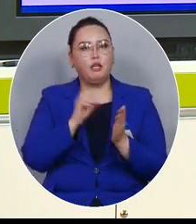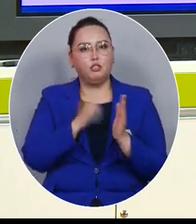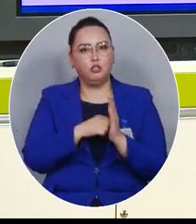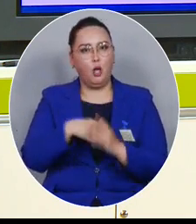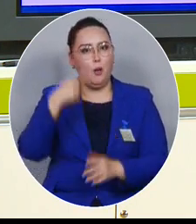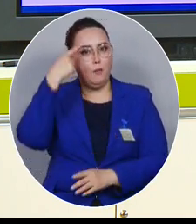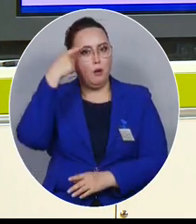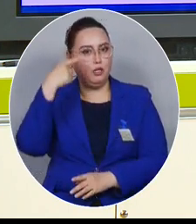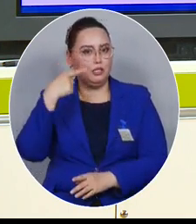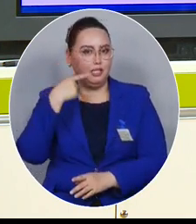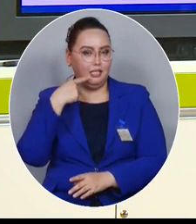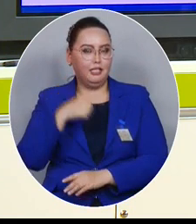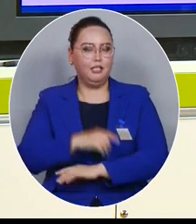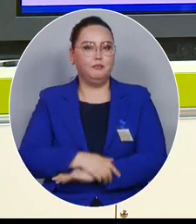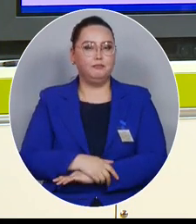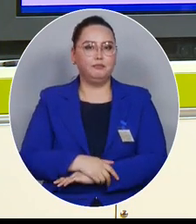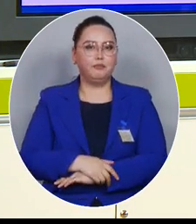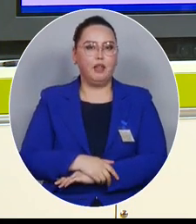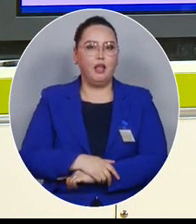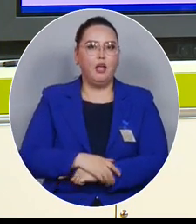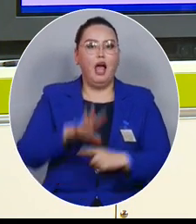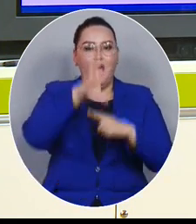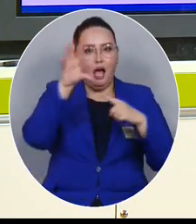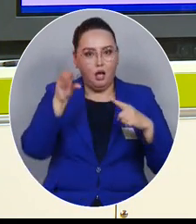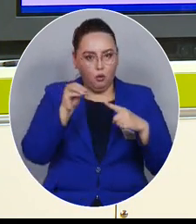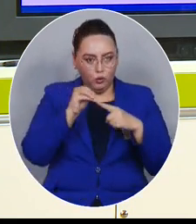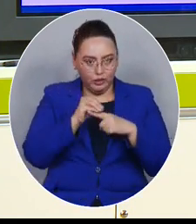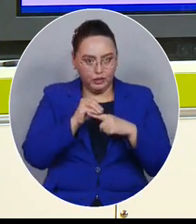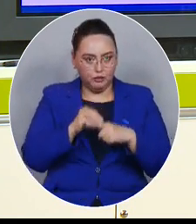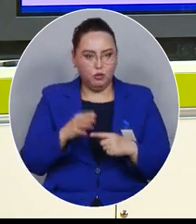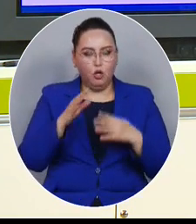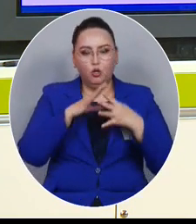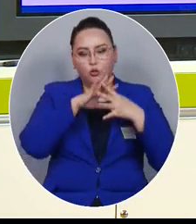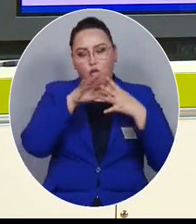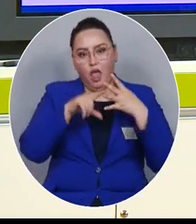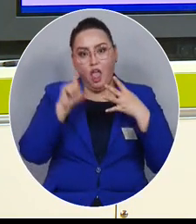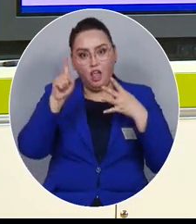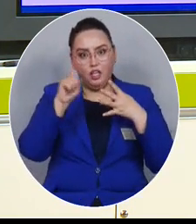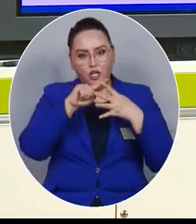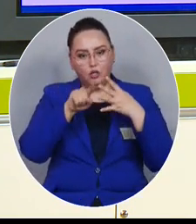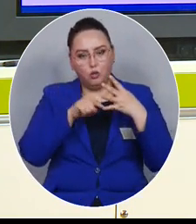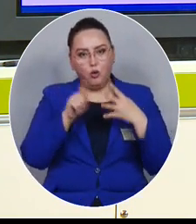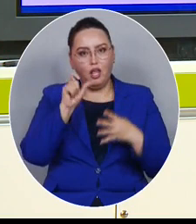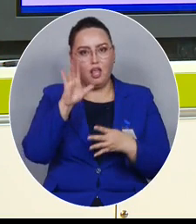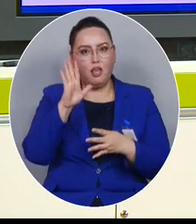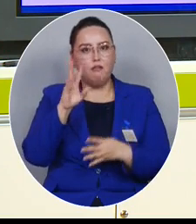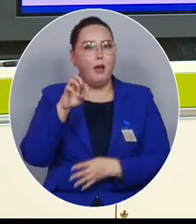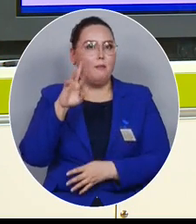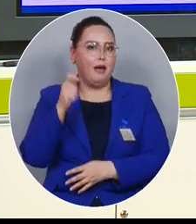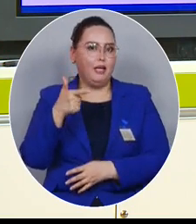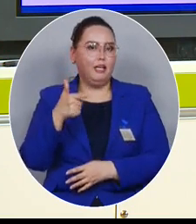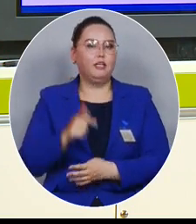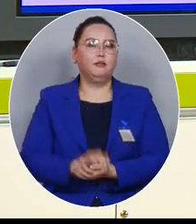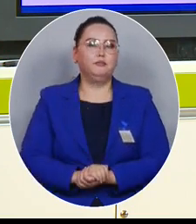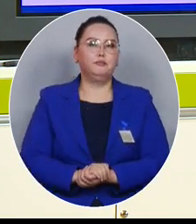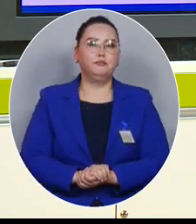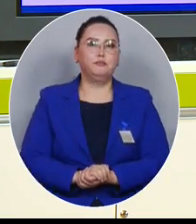сайжрусан цынгүүлбэрэйн агуулгад хүрнэм бэчээх, талбарлэм бэчээх, дүрсэлэм бэчээх, ядхан итхүүлж өчээх, талбарлэм бэчээх гэсэгээн агуулгайүн